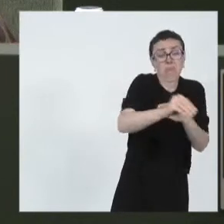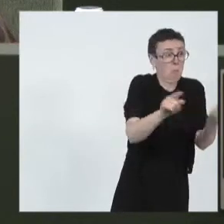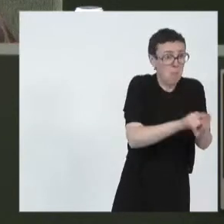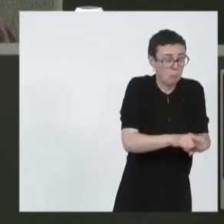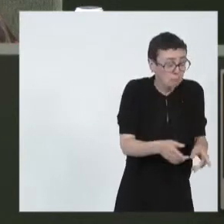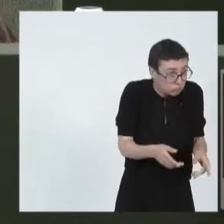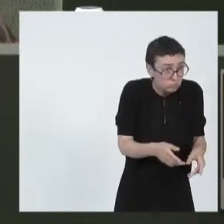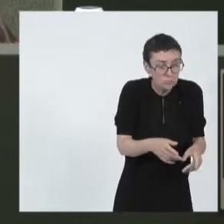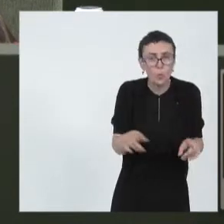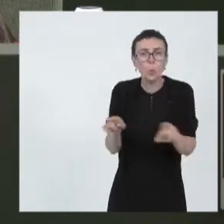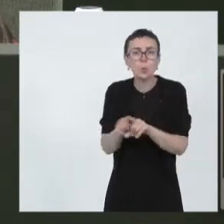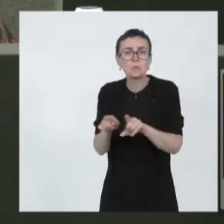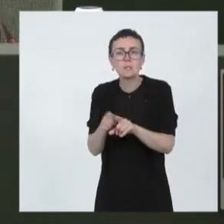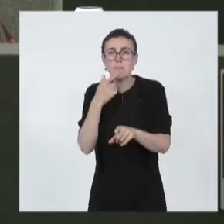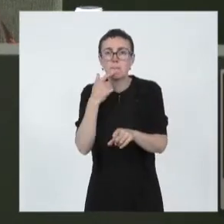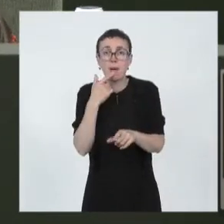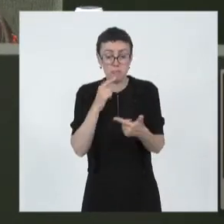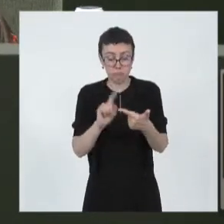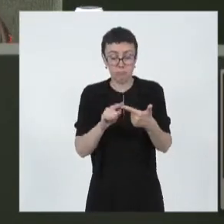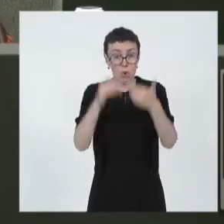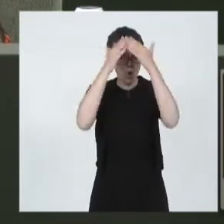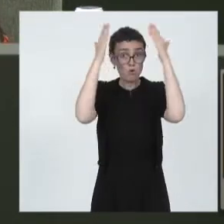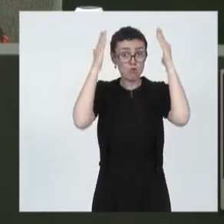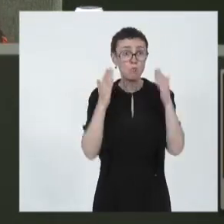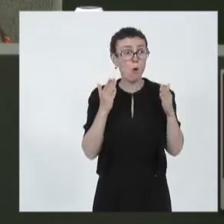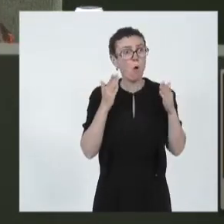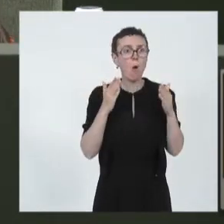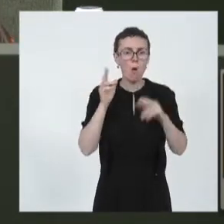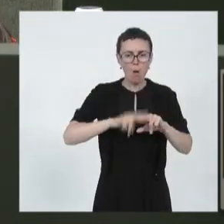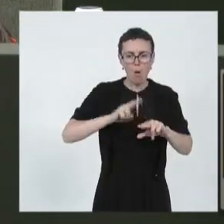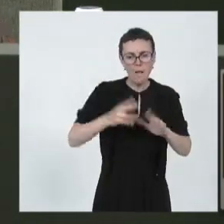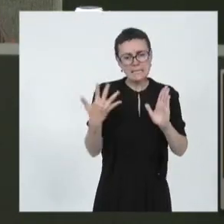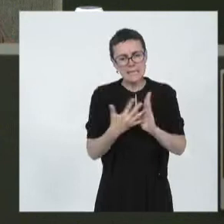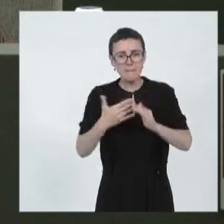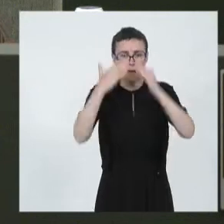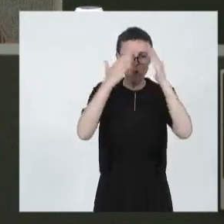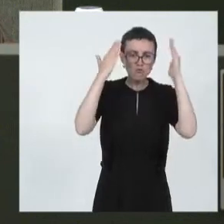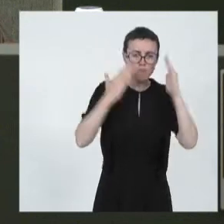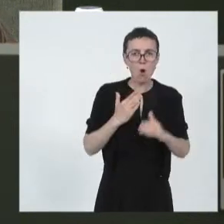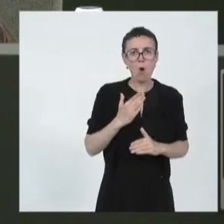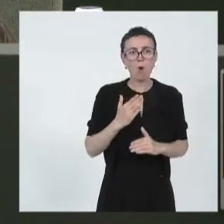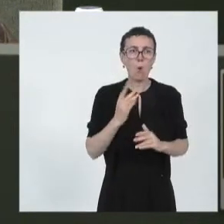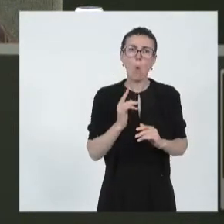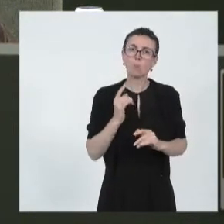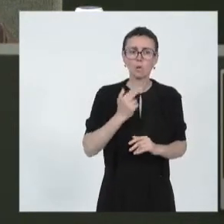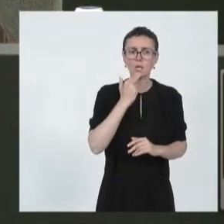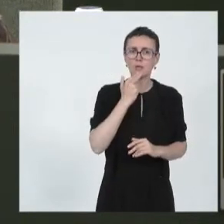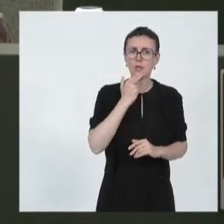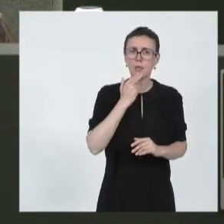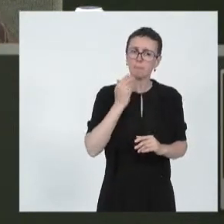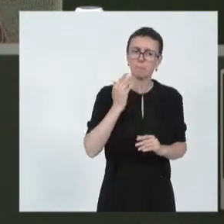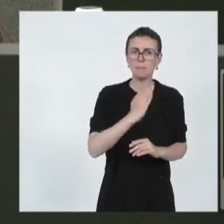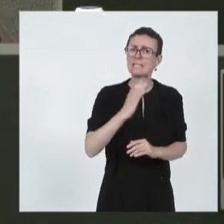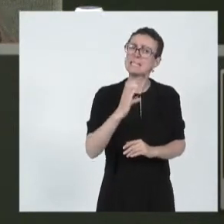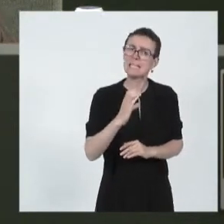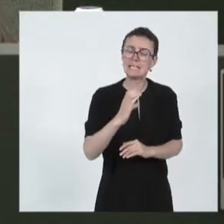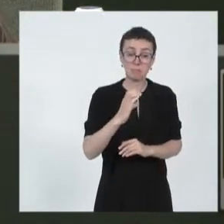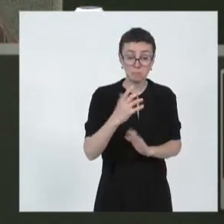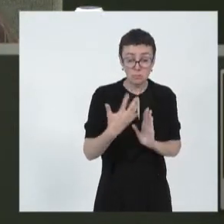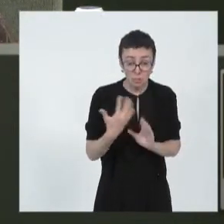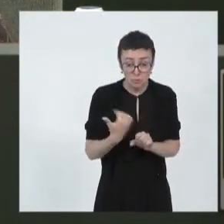de 5200 logements privés rénovés en haute performance, ce qui en réalité représente un gros effort à produire. Et donc vous avez peut-être omis,